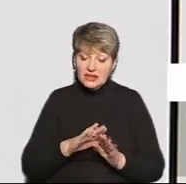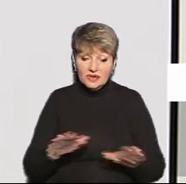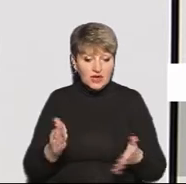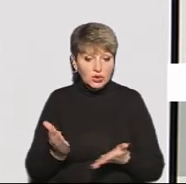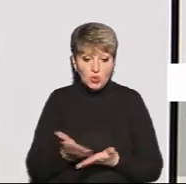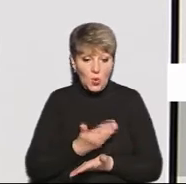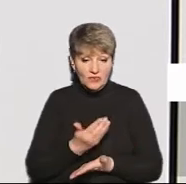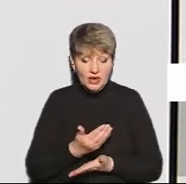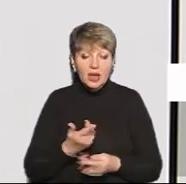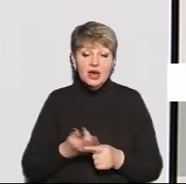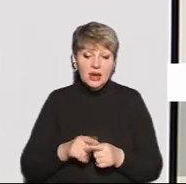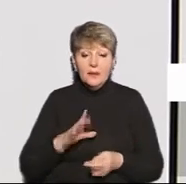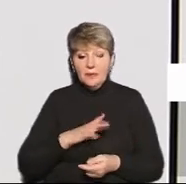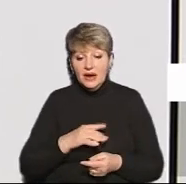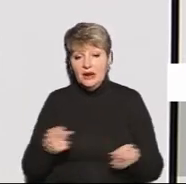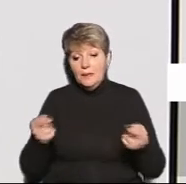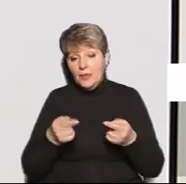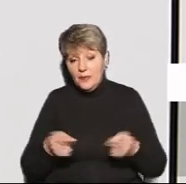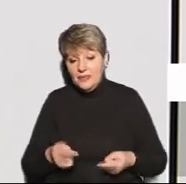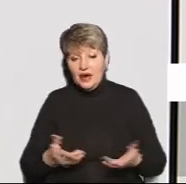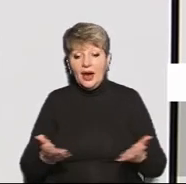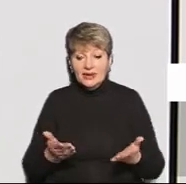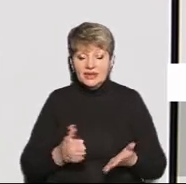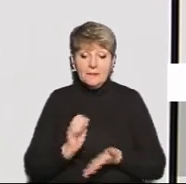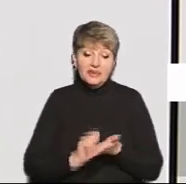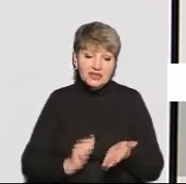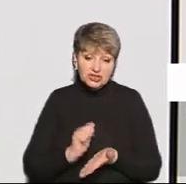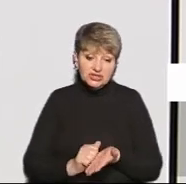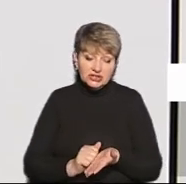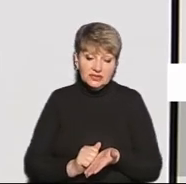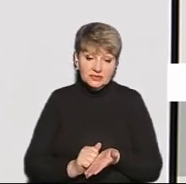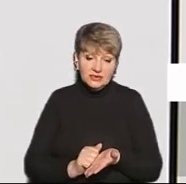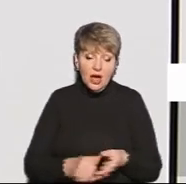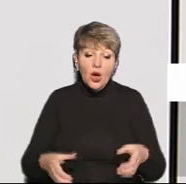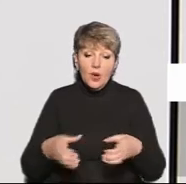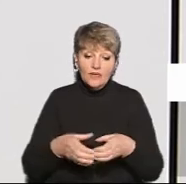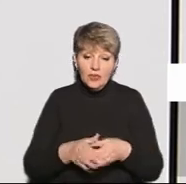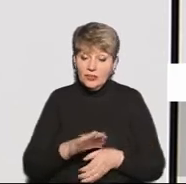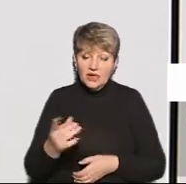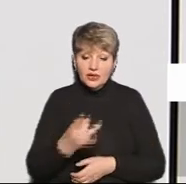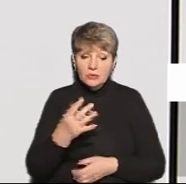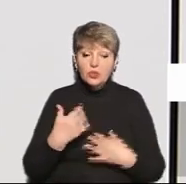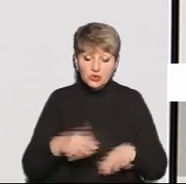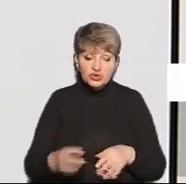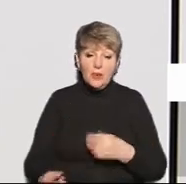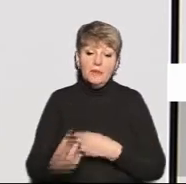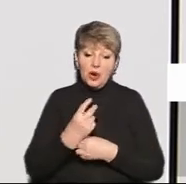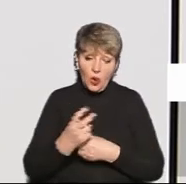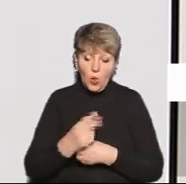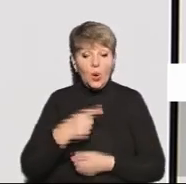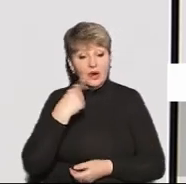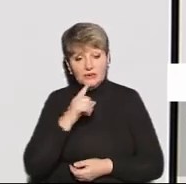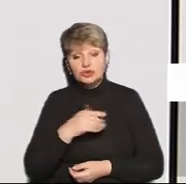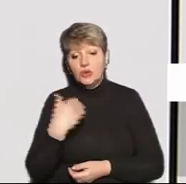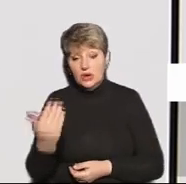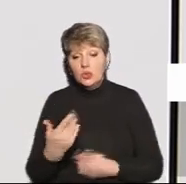що є вже були певні причини, певні подразники. І, скажімо, в колектив вже неодноразово приходили і говорили, що їх